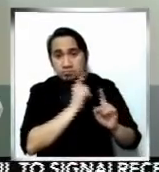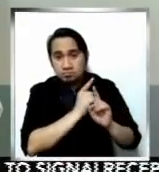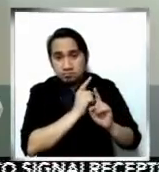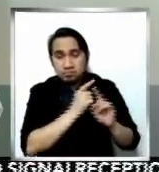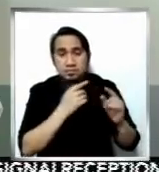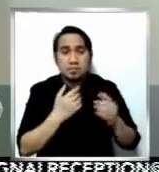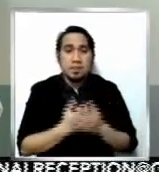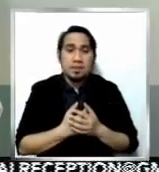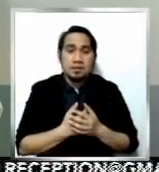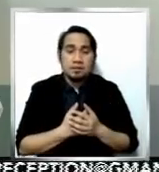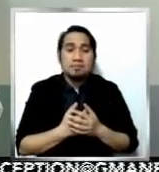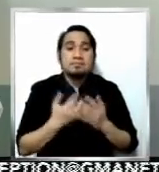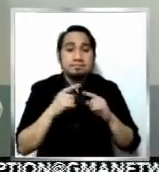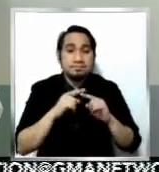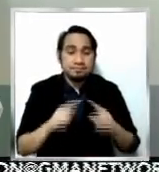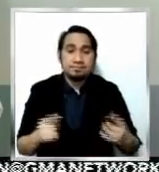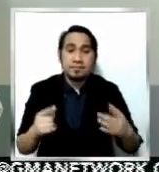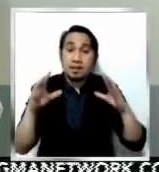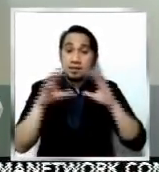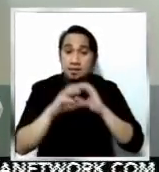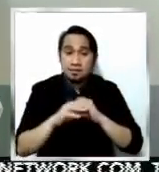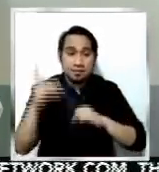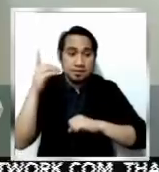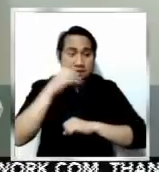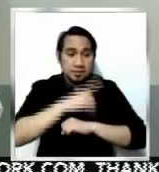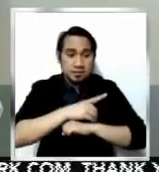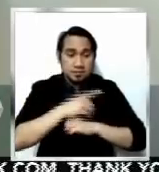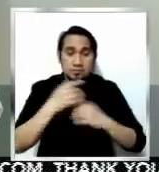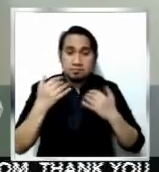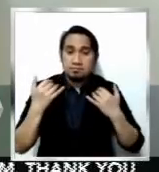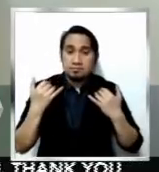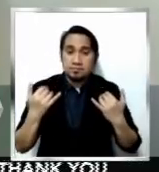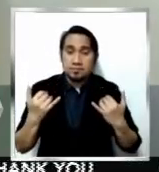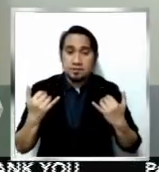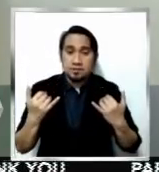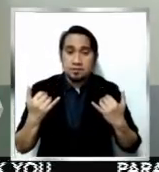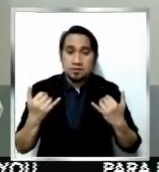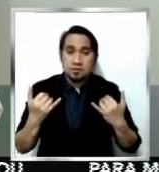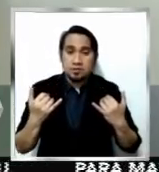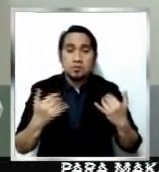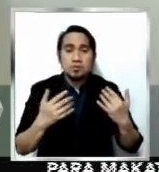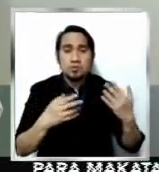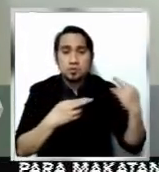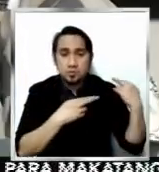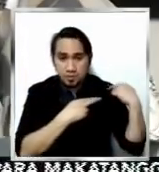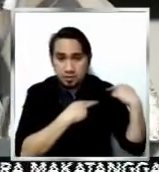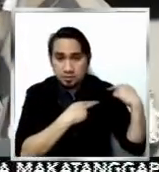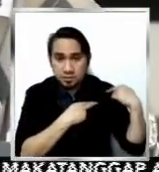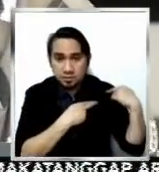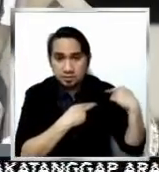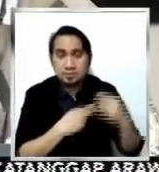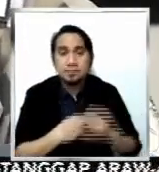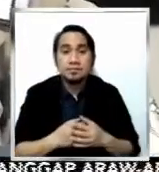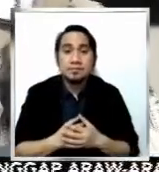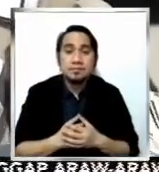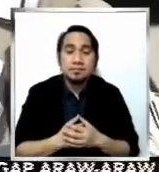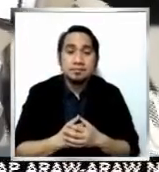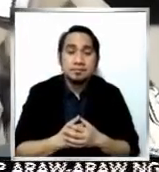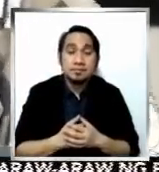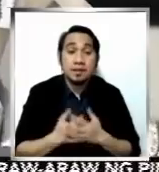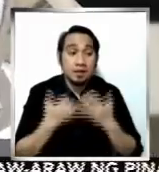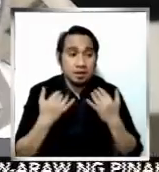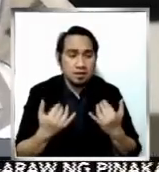At the end of the day, you will be held accountable or probably even liable to the decisions that you make. Nang tanungin paano